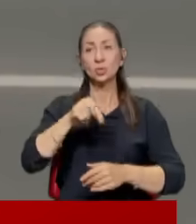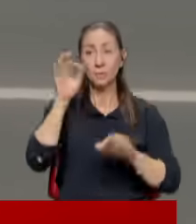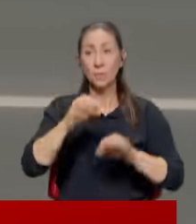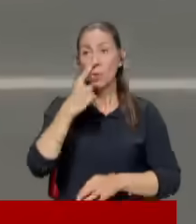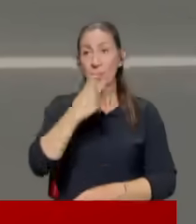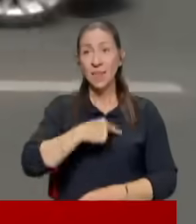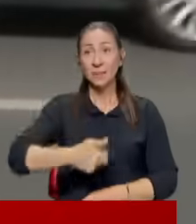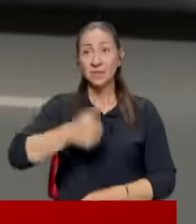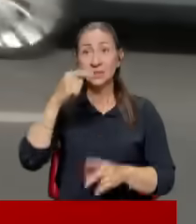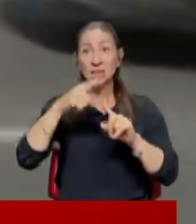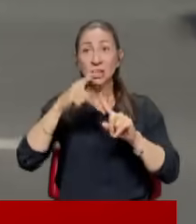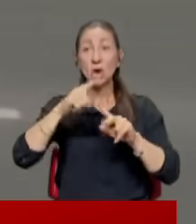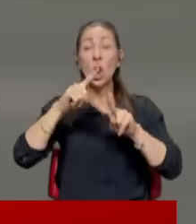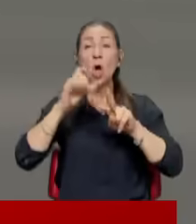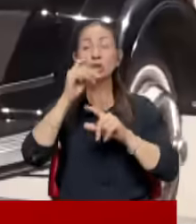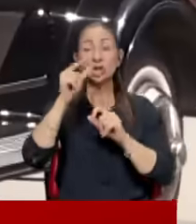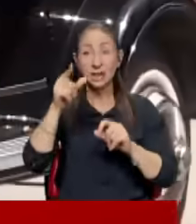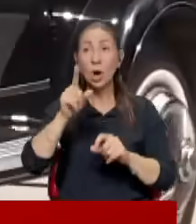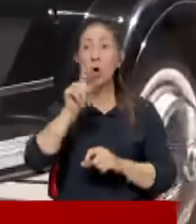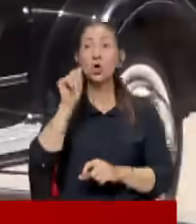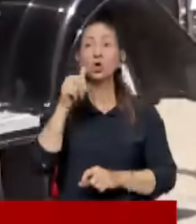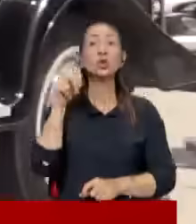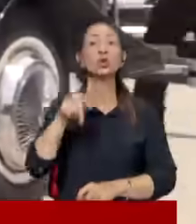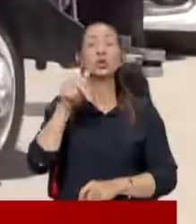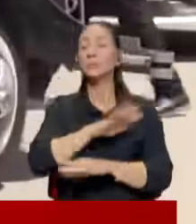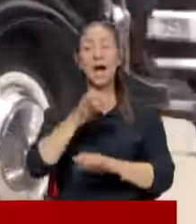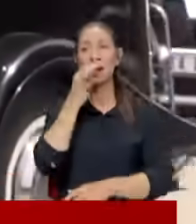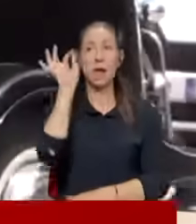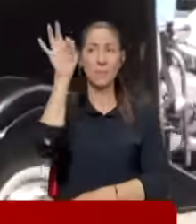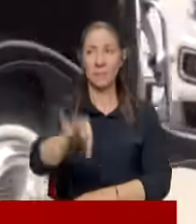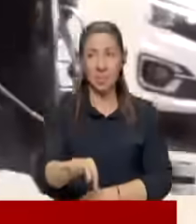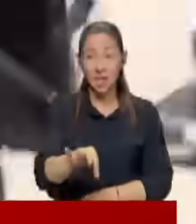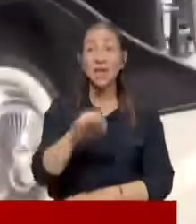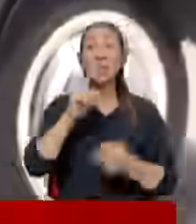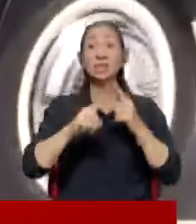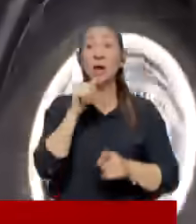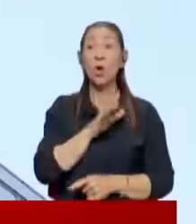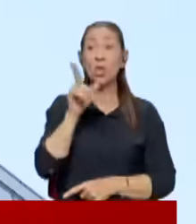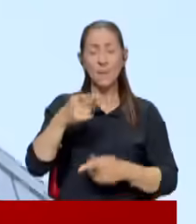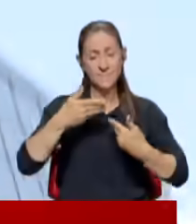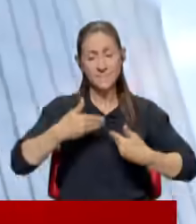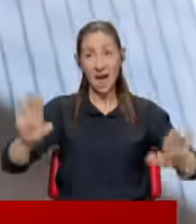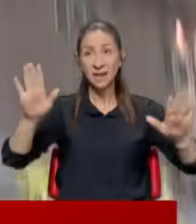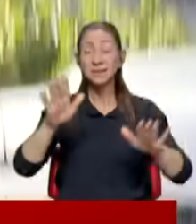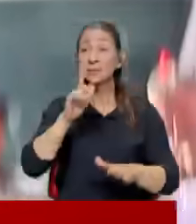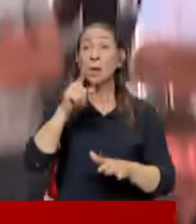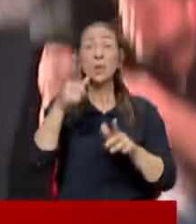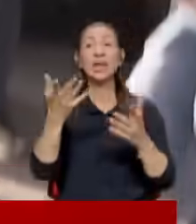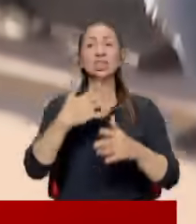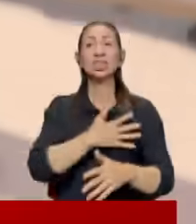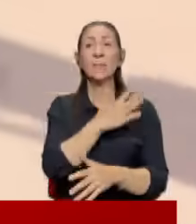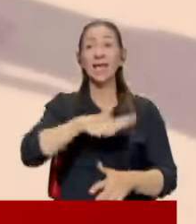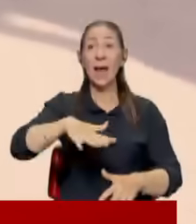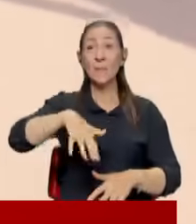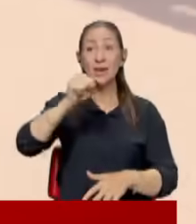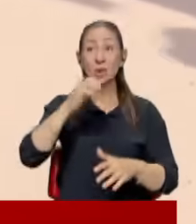Bolu Belediye Başkanı Tanju Özcan 10 günlük yürüyüşün sonunda Ankara'ya ulaştı. Kılıçdaroğlu'na bırak çağrısını bu kez CHP